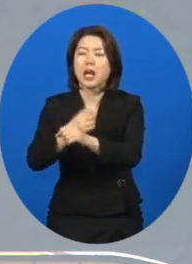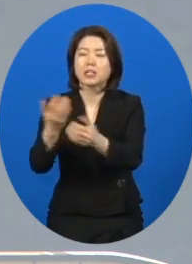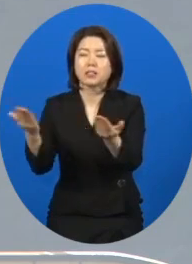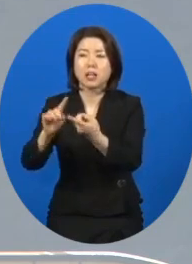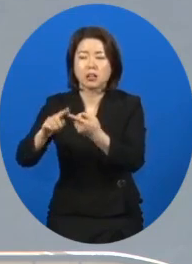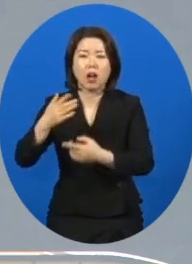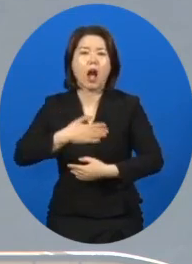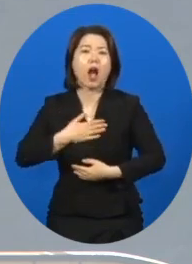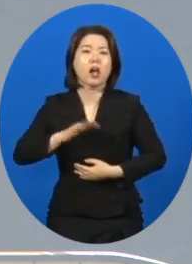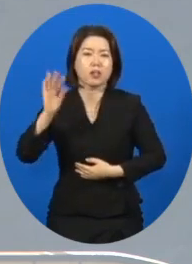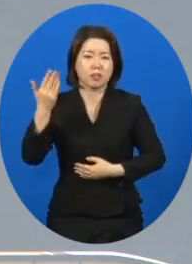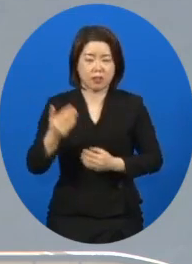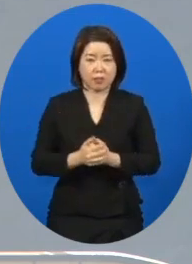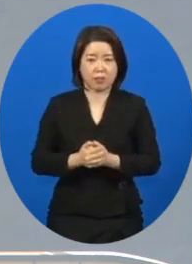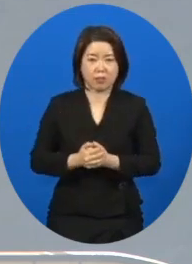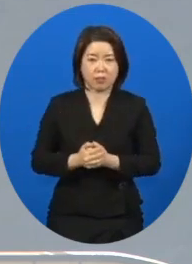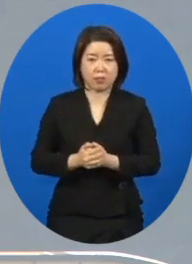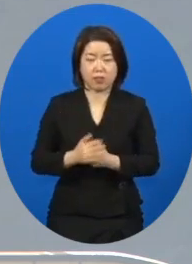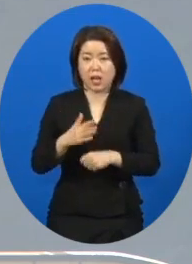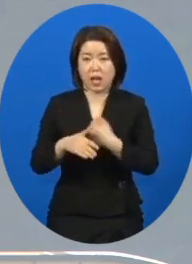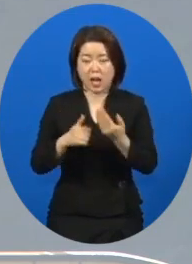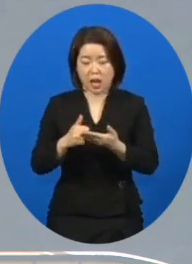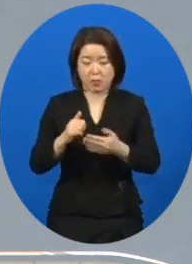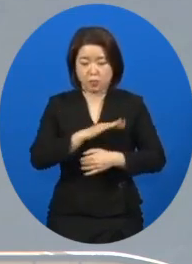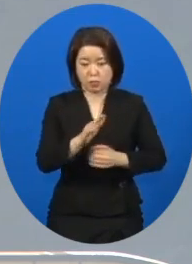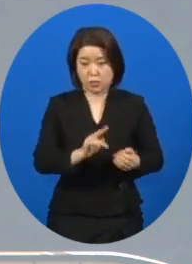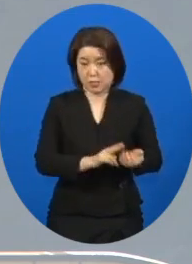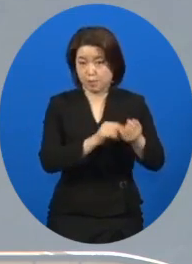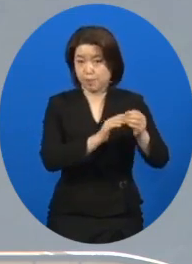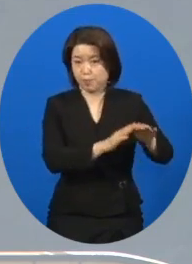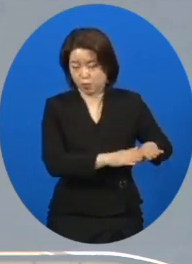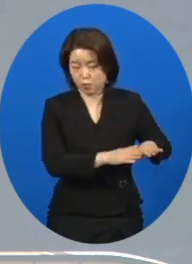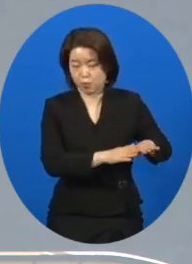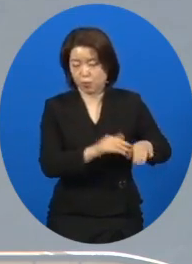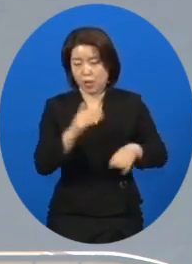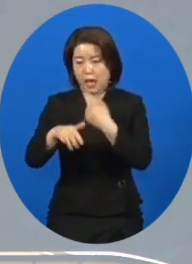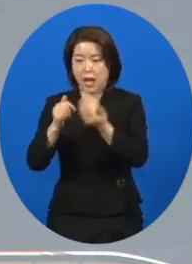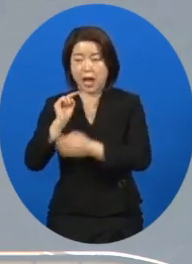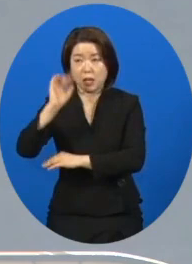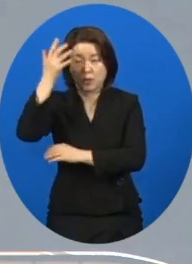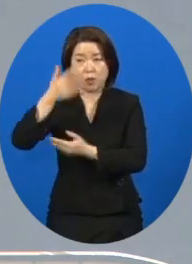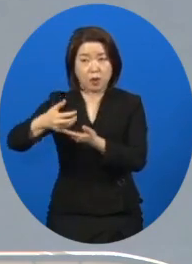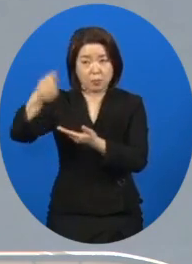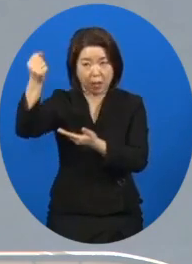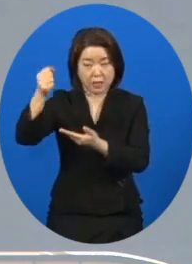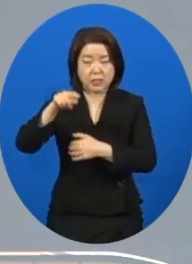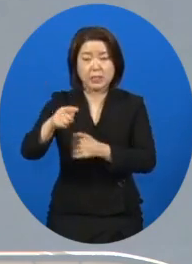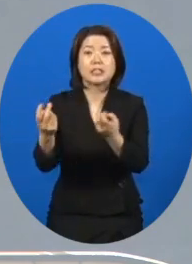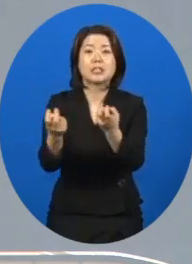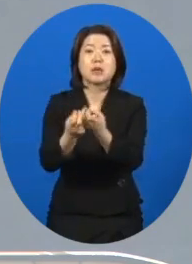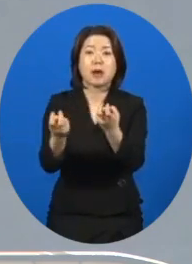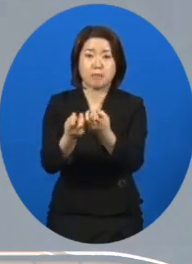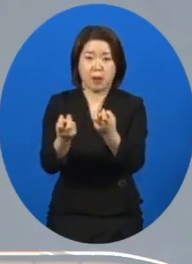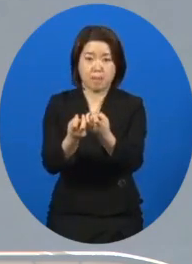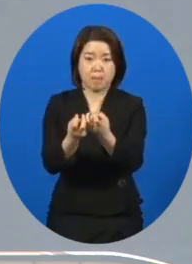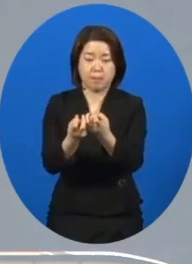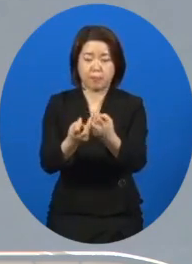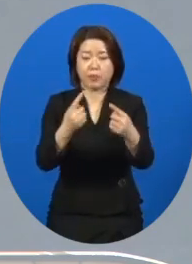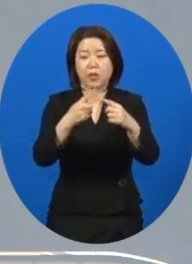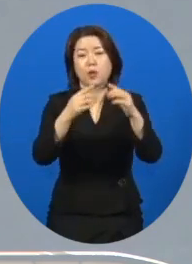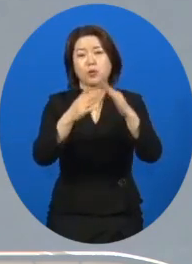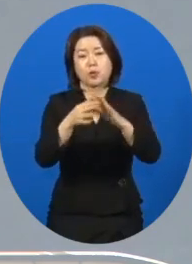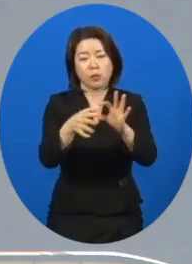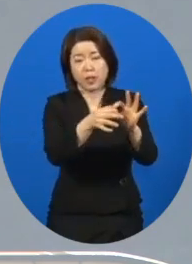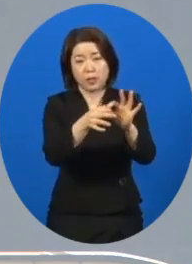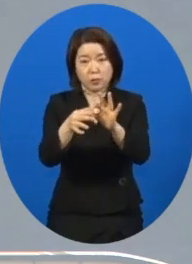하나님이 우리를 감추시고 하나님이 영광 받으시는 방법으로 교회를